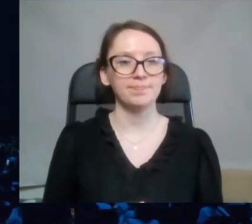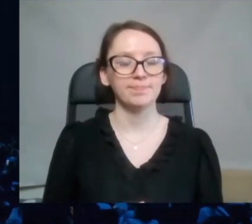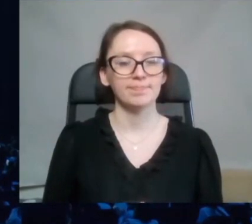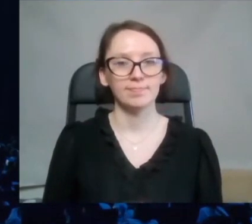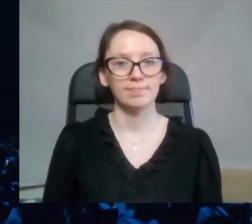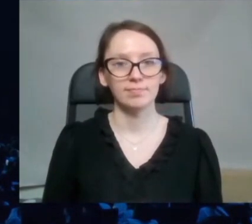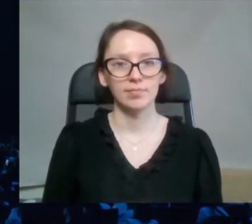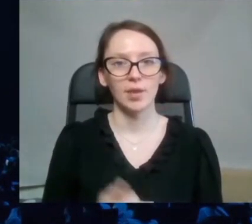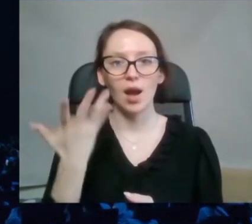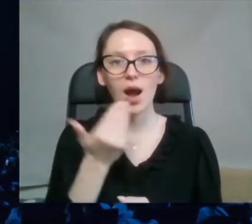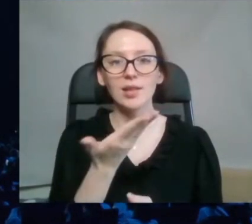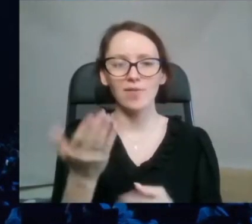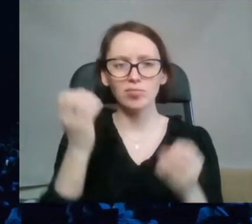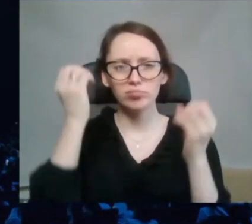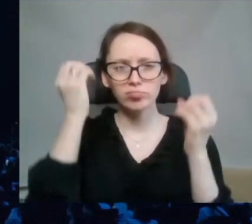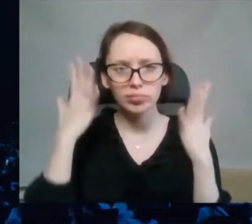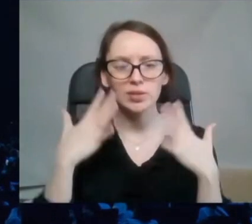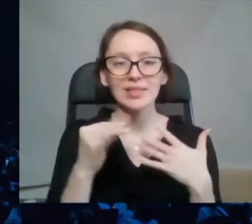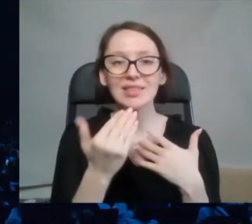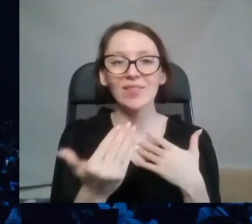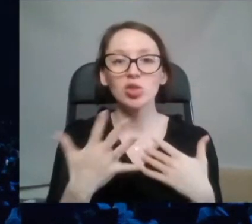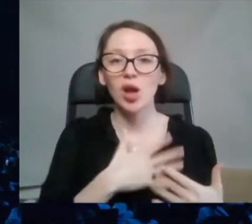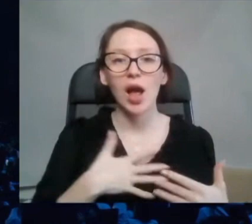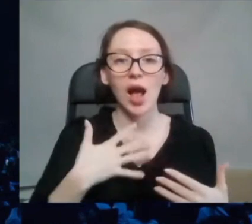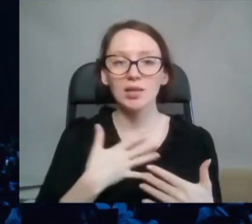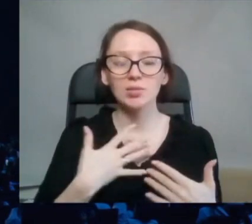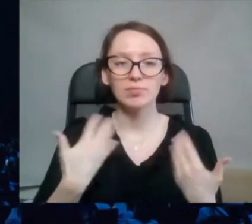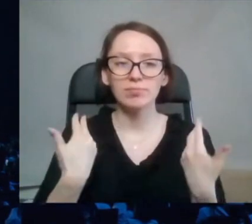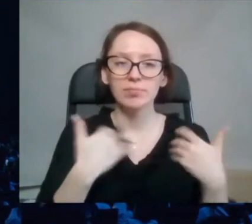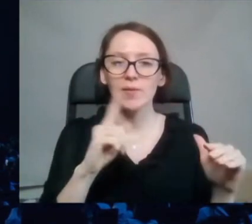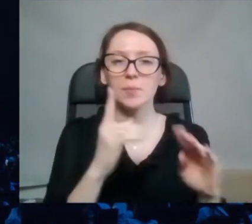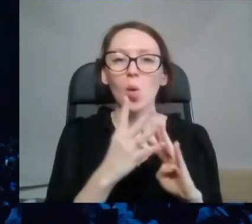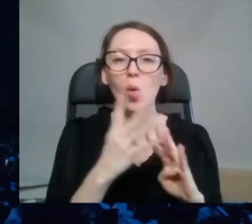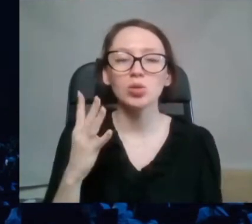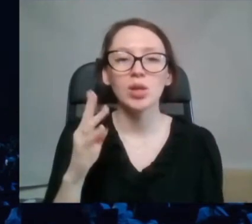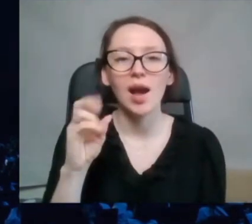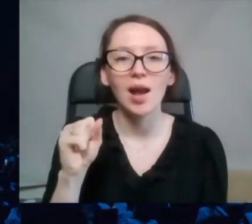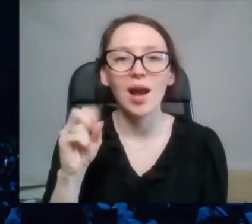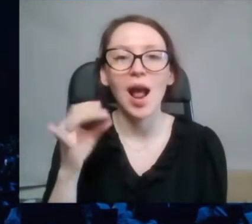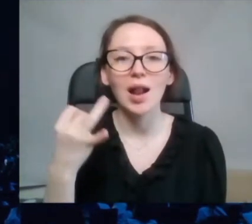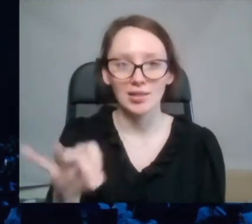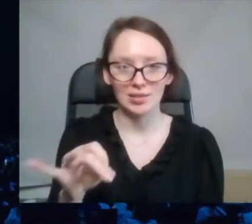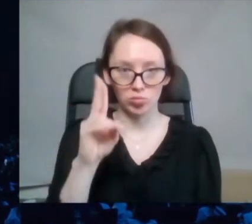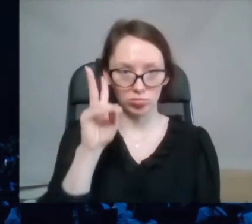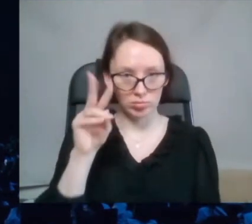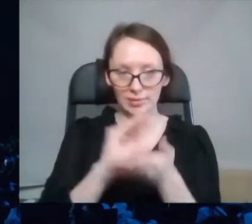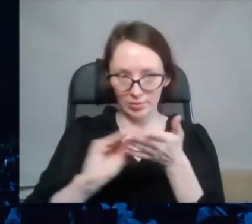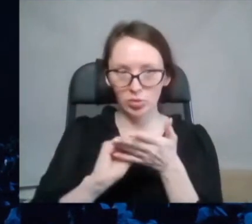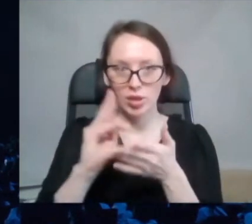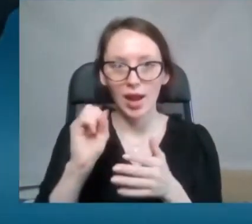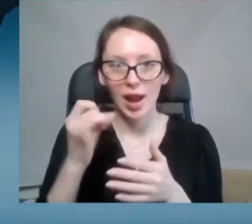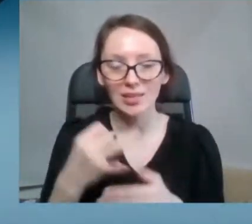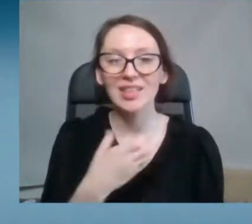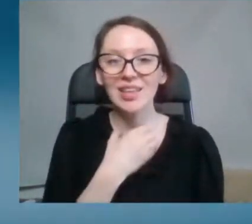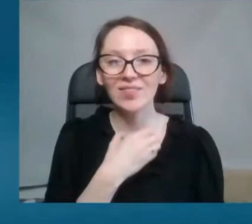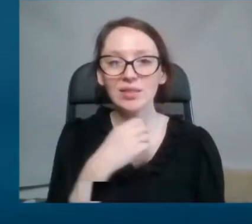Когда вы потеете, из вашего организма моется в первую очередь кальций. Кто не знал, запишите. Кальций, дефицит кальция, которого